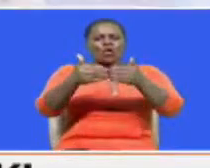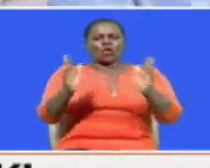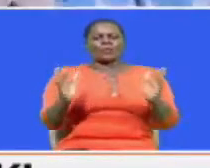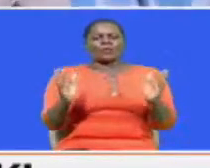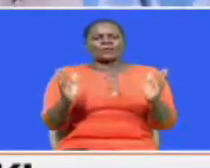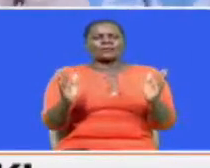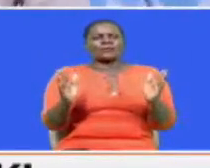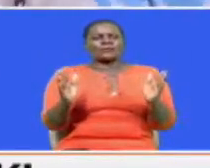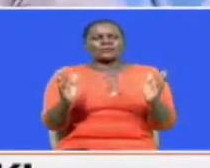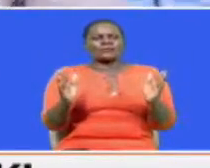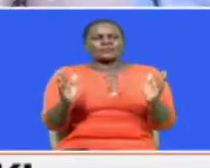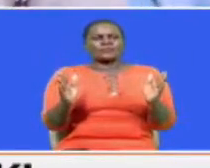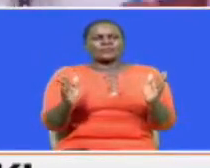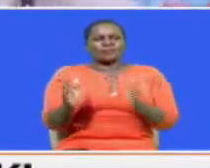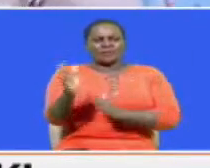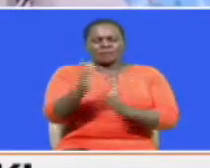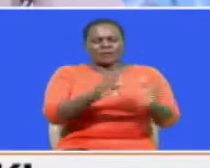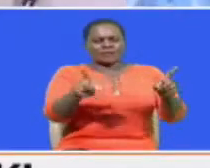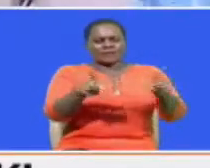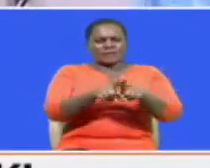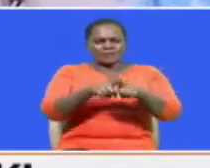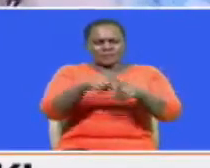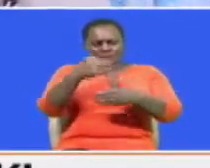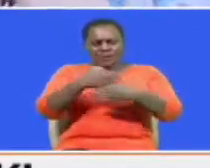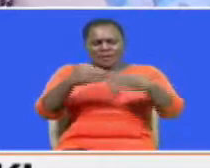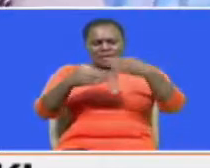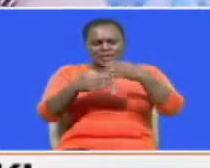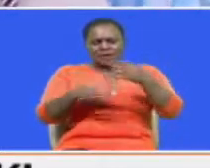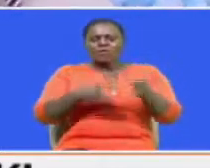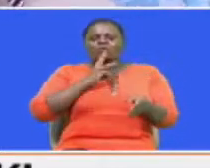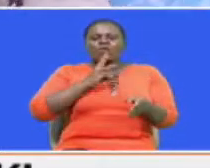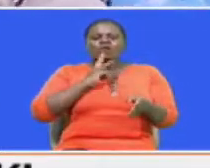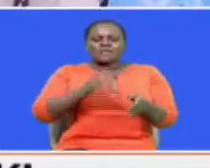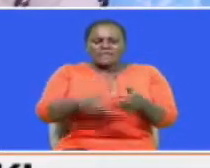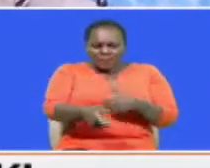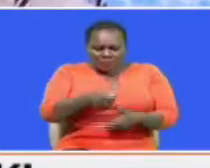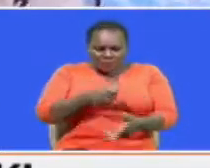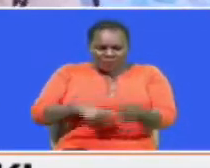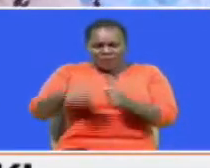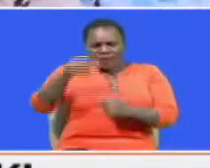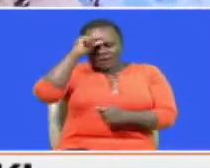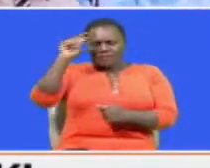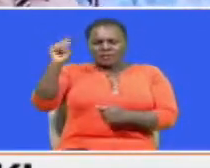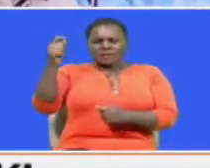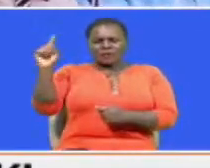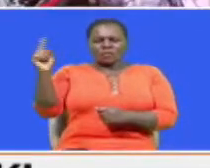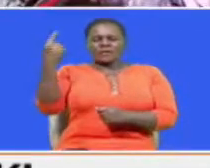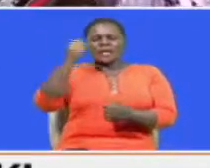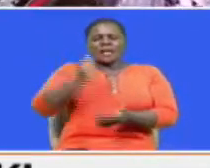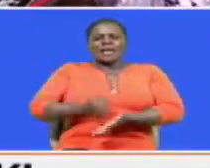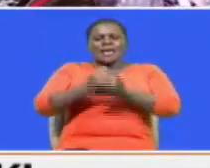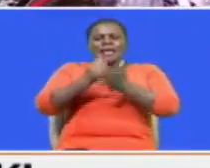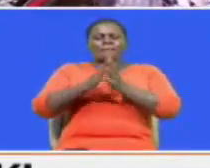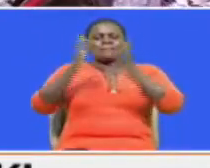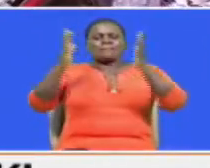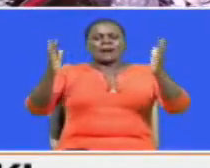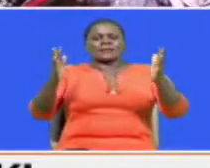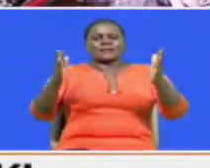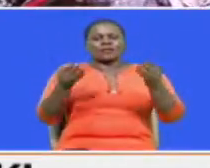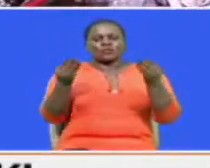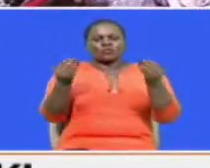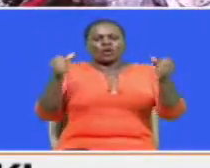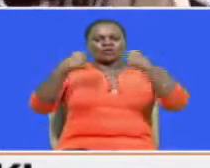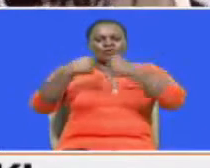kufanyika. Barre alisema mipango kama vile ujenzi wa visima na mabawa ya maji na serikali ya Kenya Kwanza itasaidia pakubwa katika